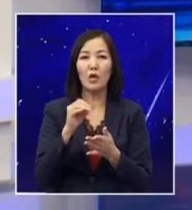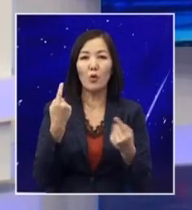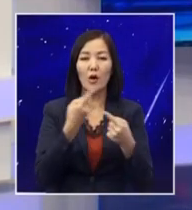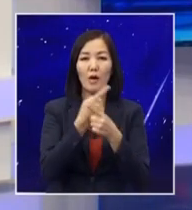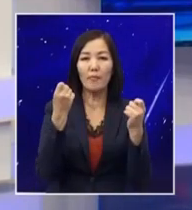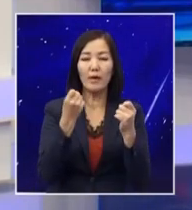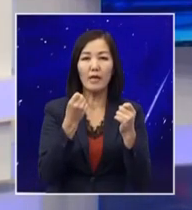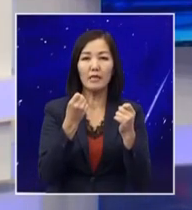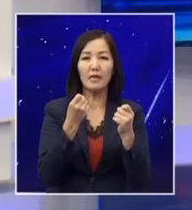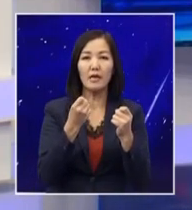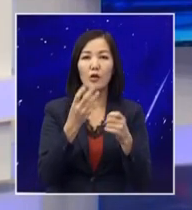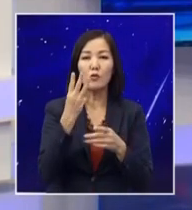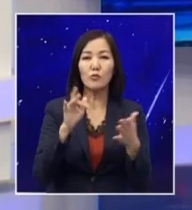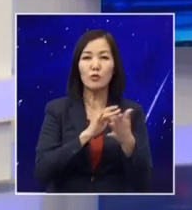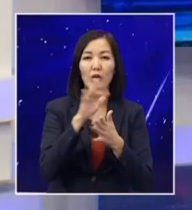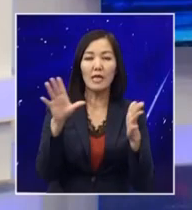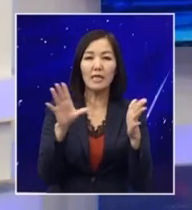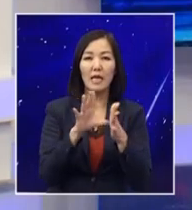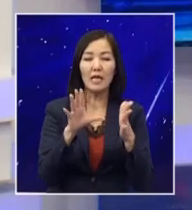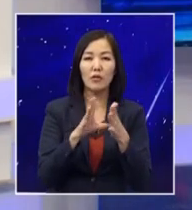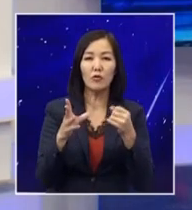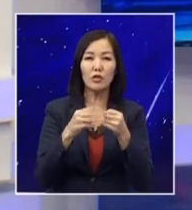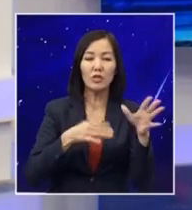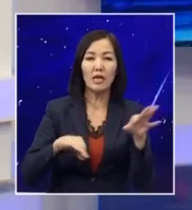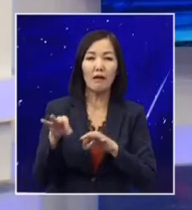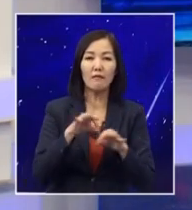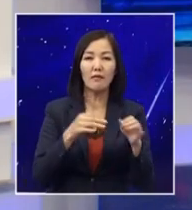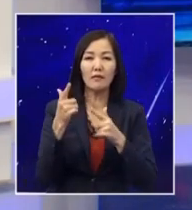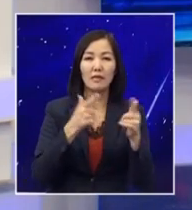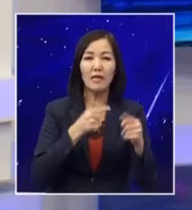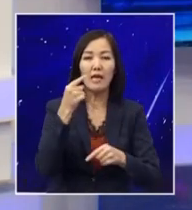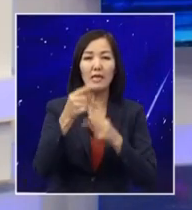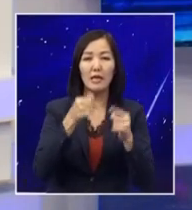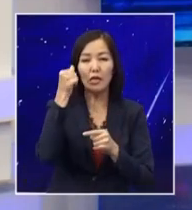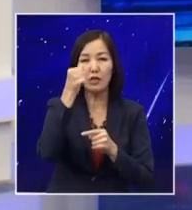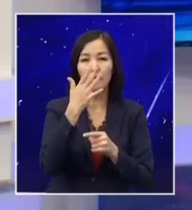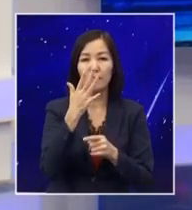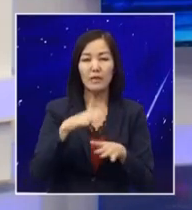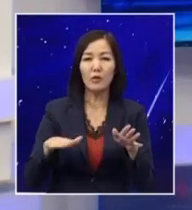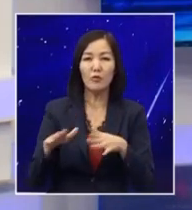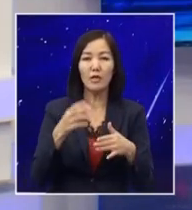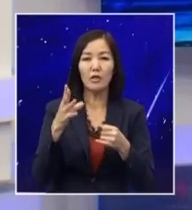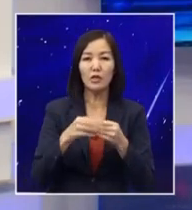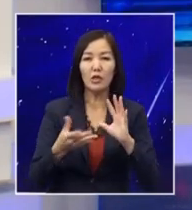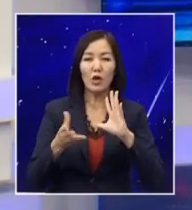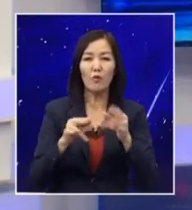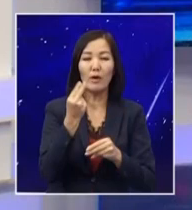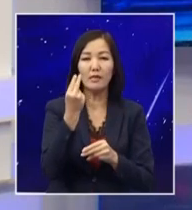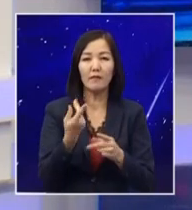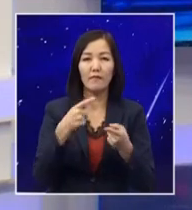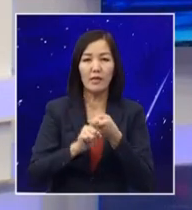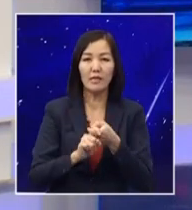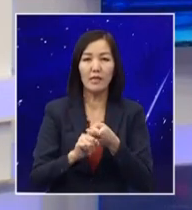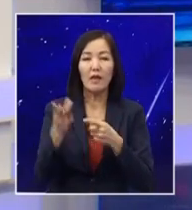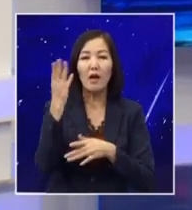алайық, өңірдегі үш қаланың электронды жер картасы әзірленді. Ал келер жылы 5 аудан орталығының жер аумағы цифрландырылады.